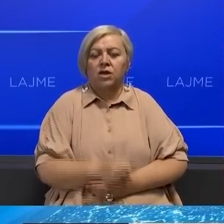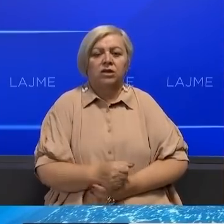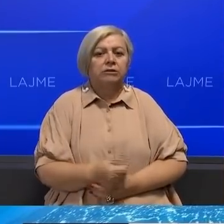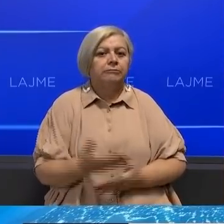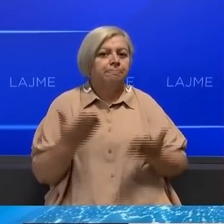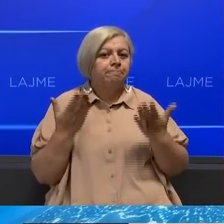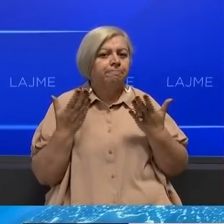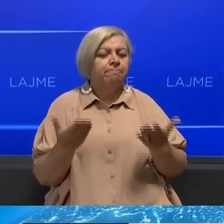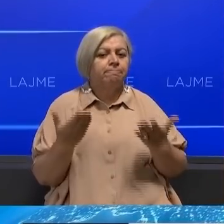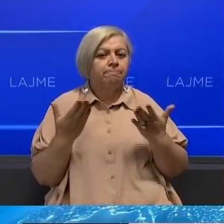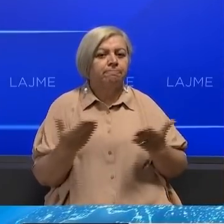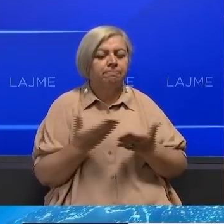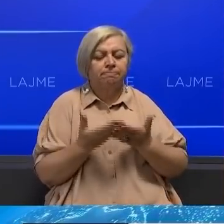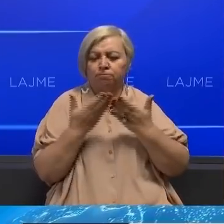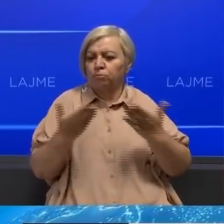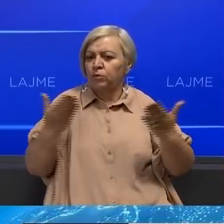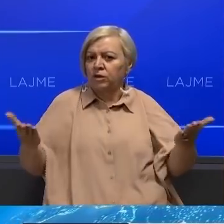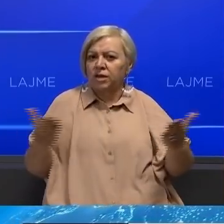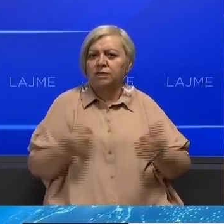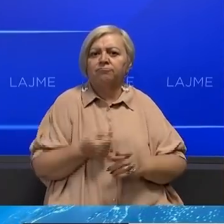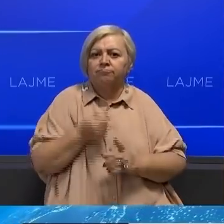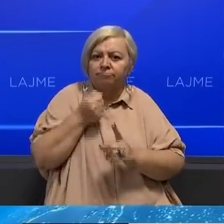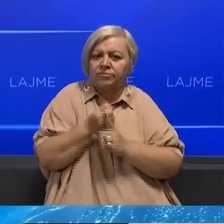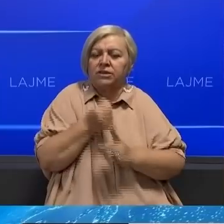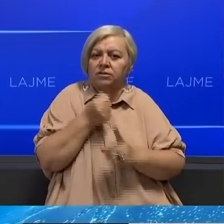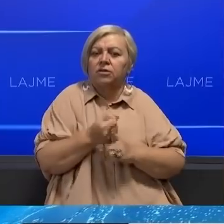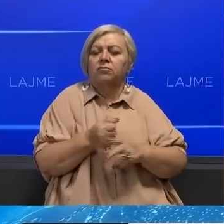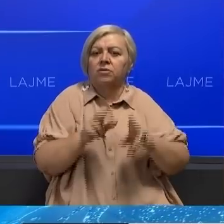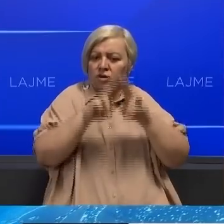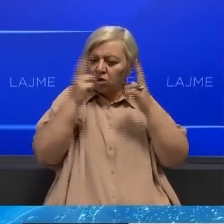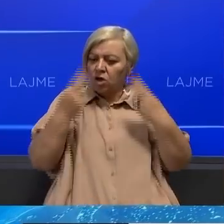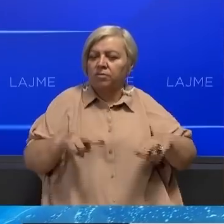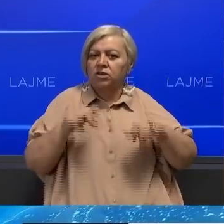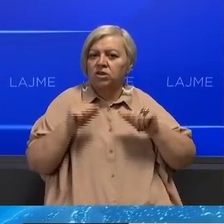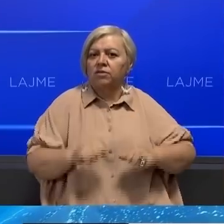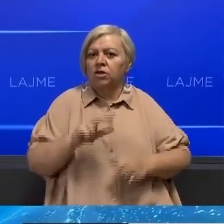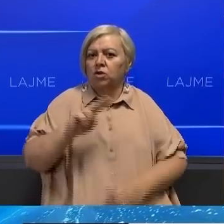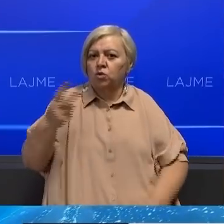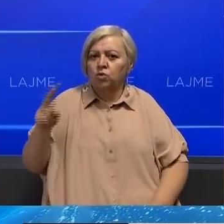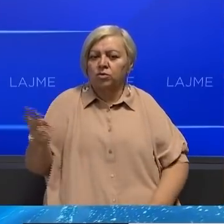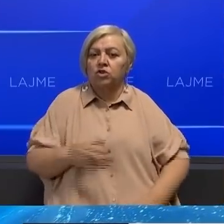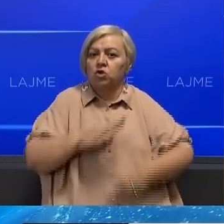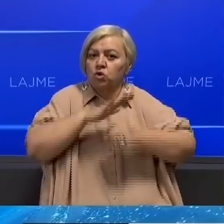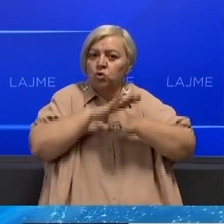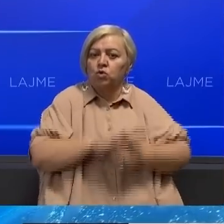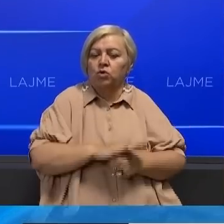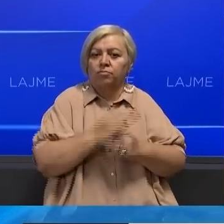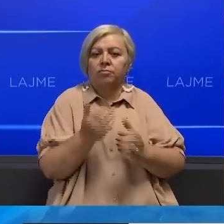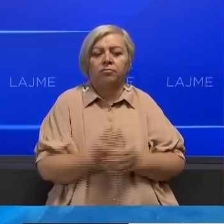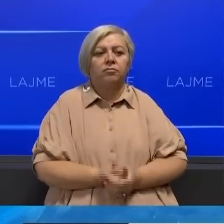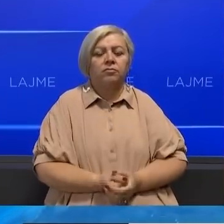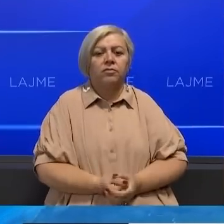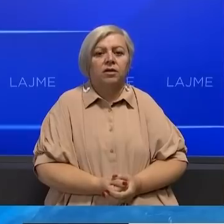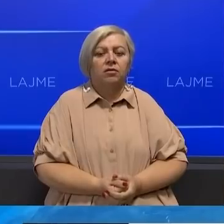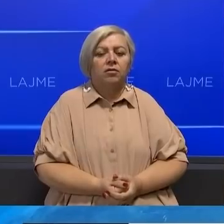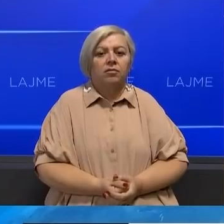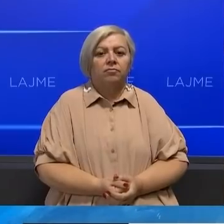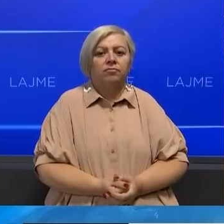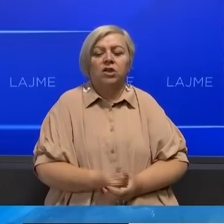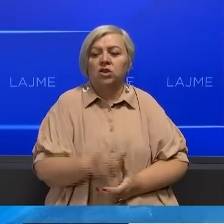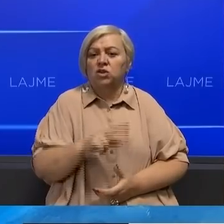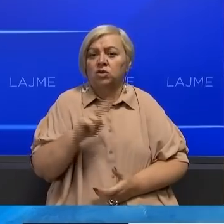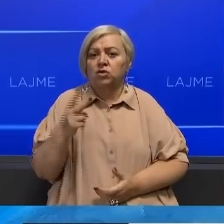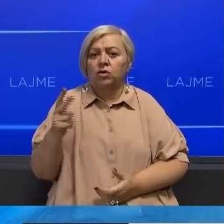formë moderne e presionit ndërkombëtar apo qeverive të ndryshme për të shtypur disidentët politikë, ndështarët të